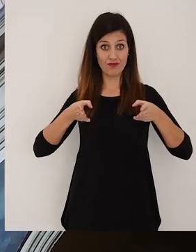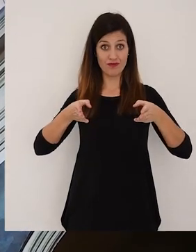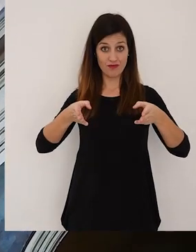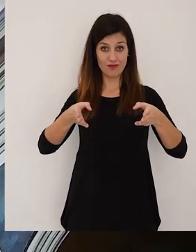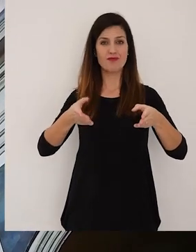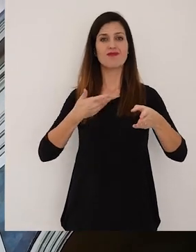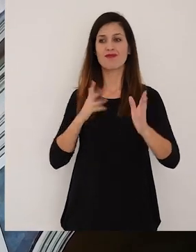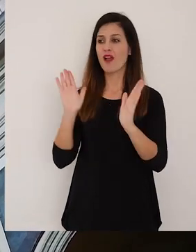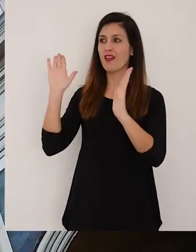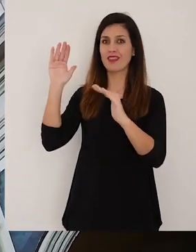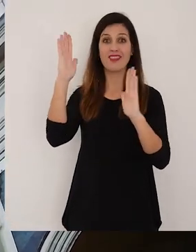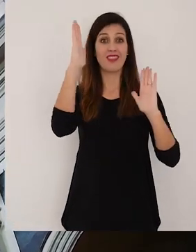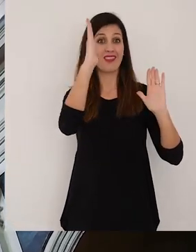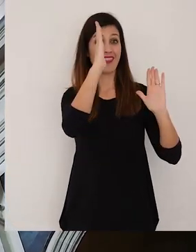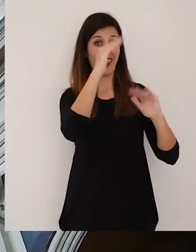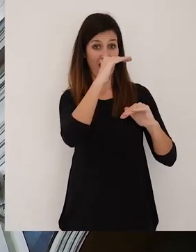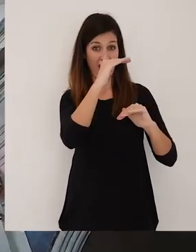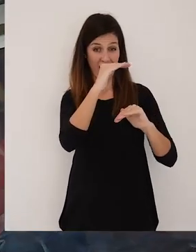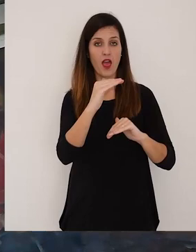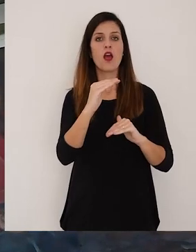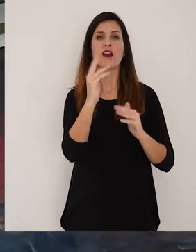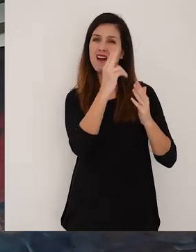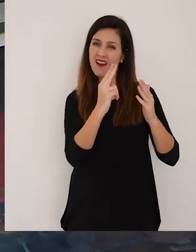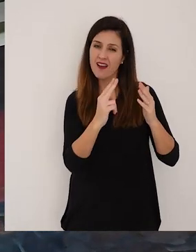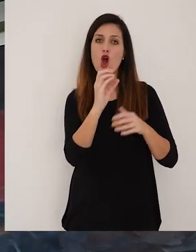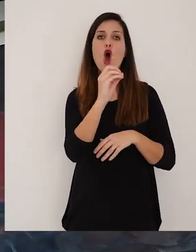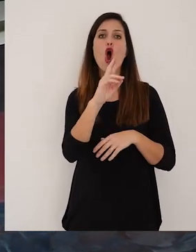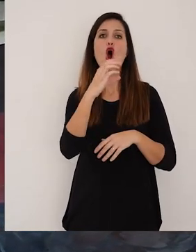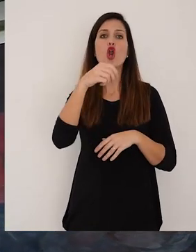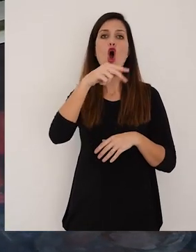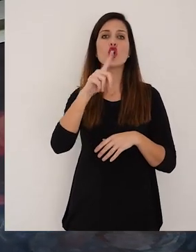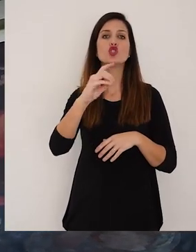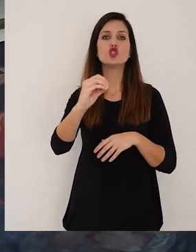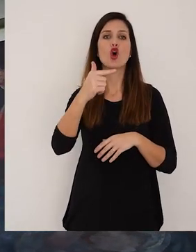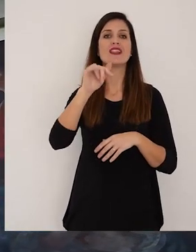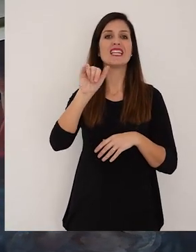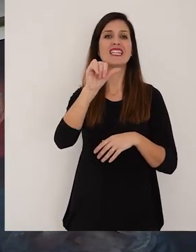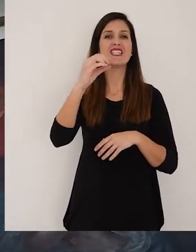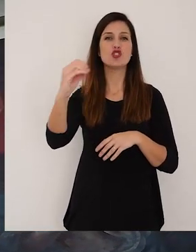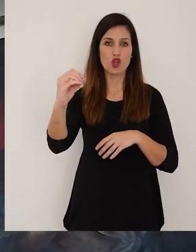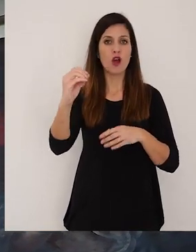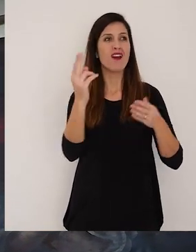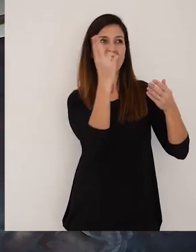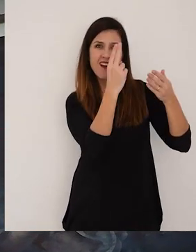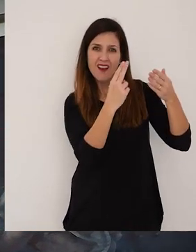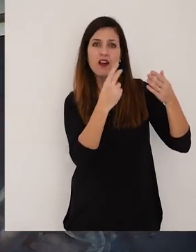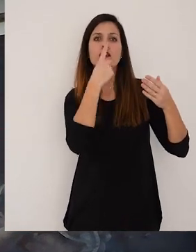La navata centrale ospita diverse tele di Oronzo Tiso, che celebrano le vicende tratte dalla vita della